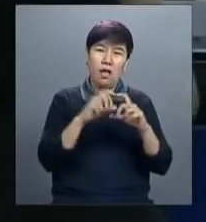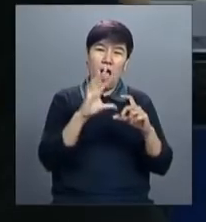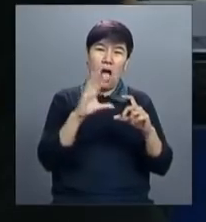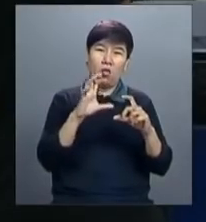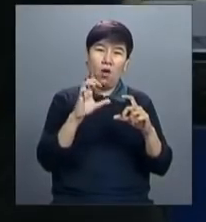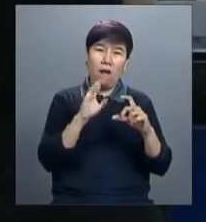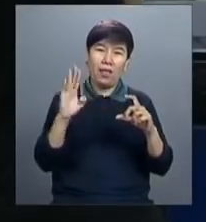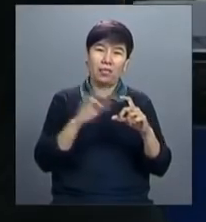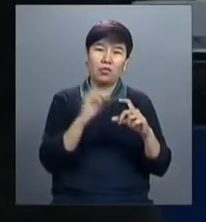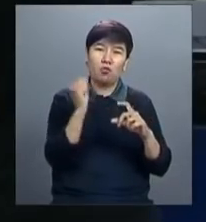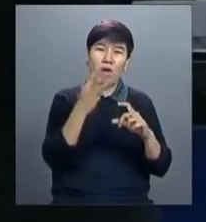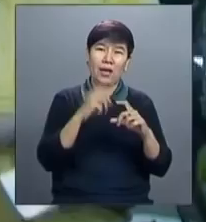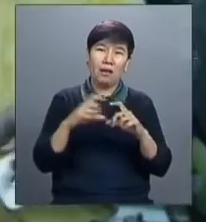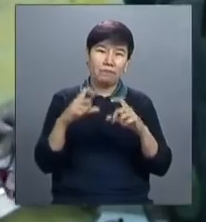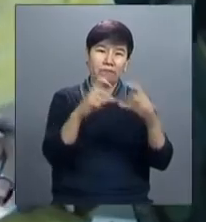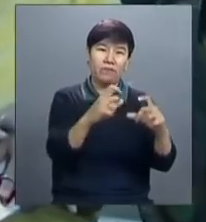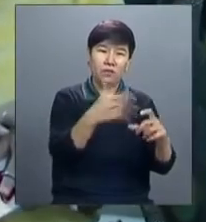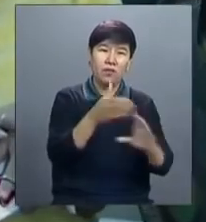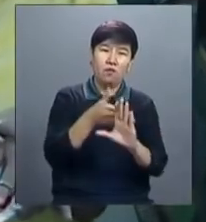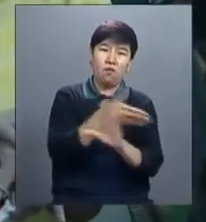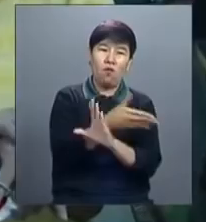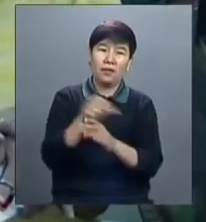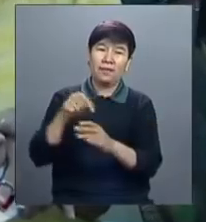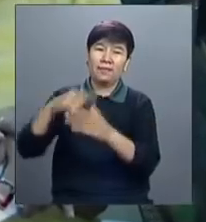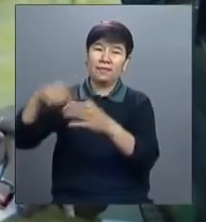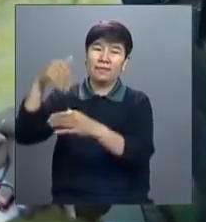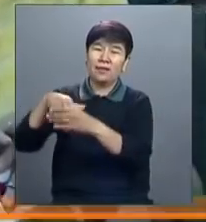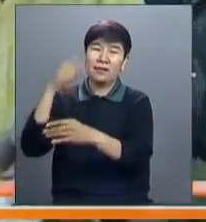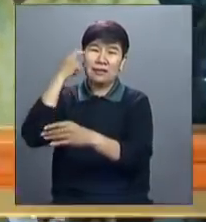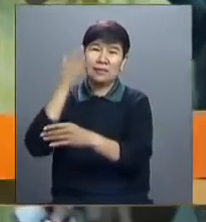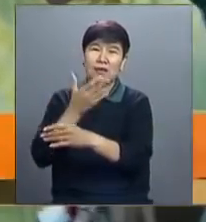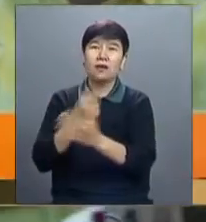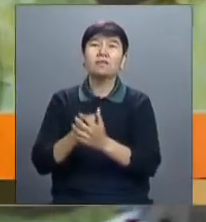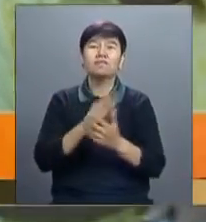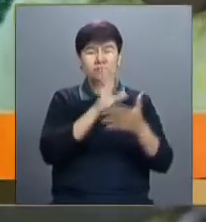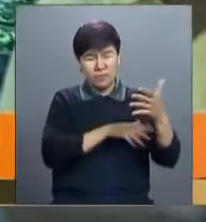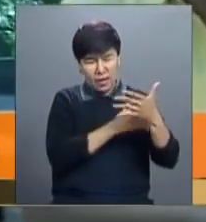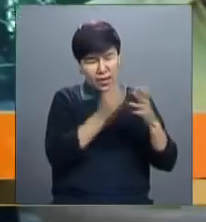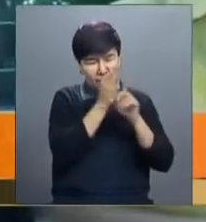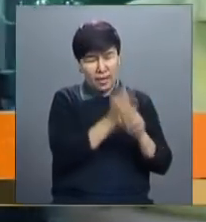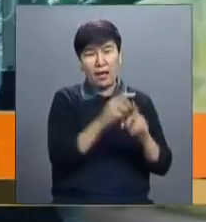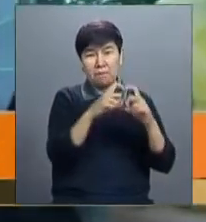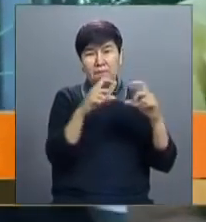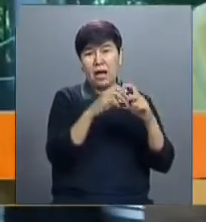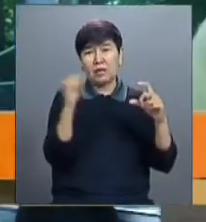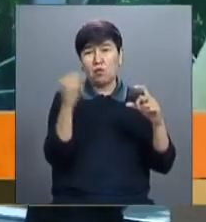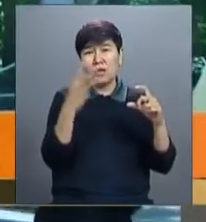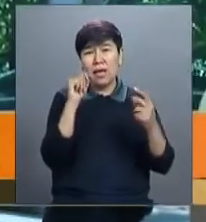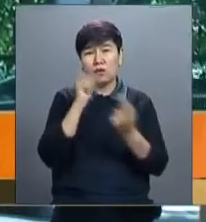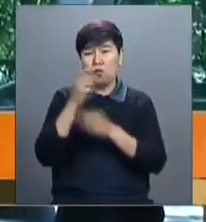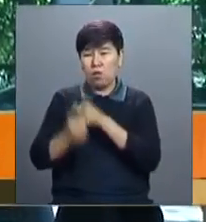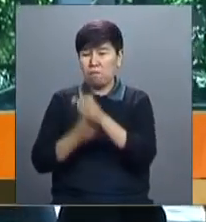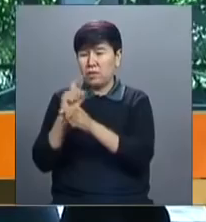ล้วนายพุทธิพงศ์ปุณกันชี้แจงว่าเป็นการดำเนินตามนโยบายบัตรสวัสดิการแห่งรัฐและเป็นช่วงเวลาของเทศกาลปี